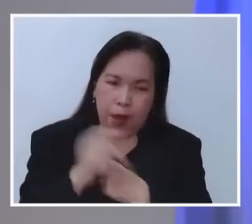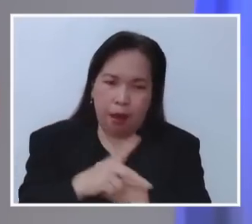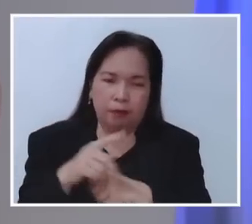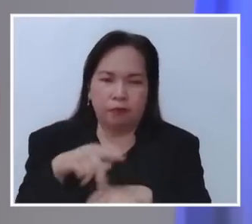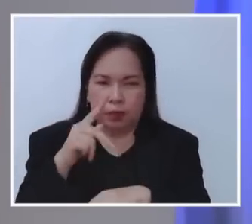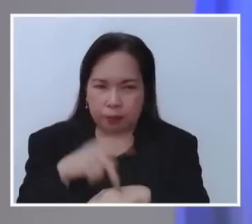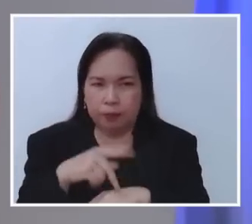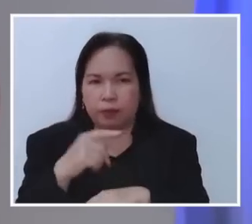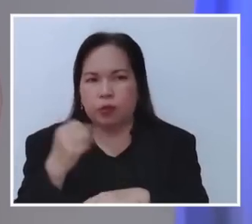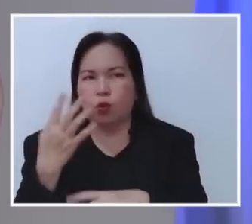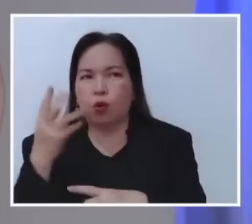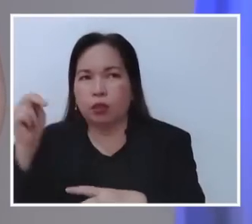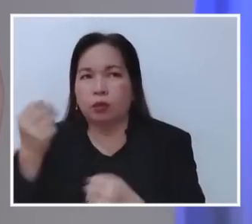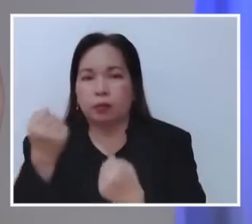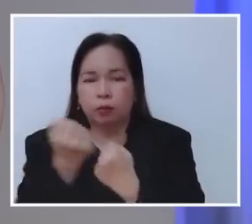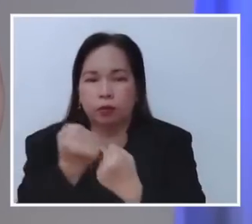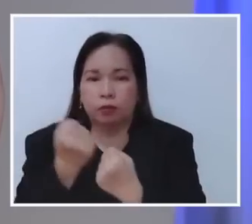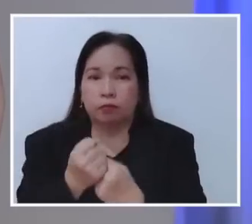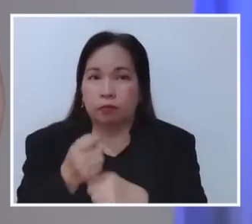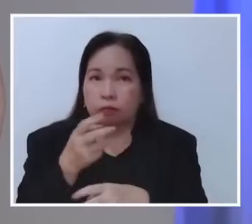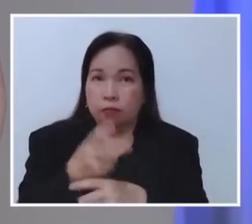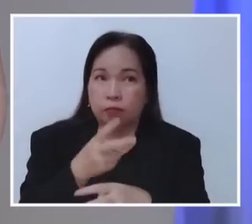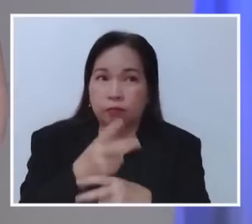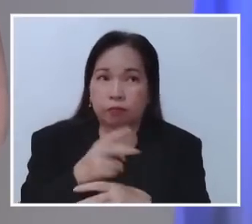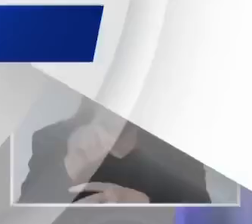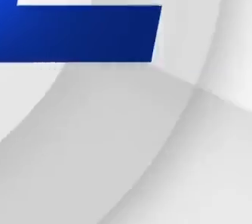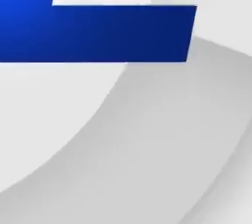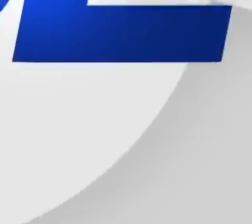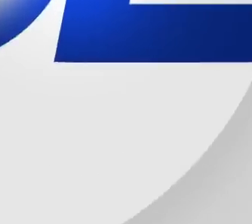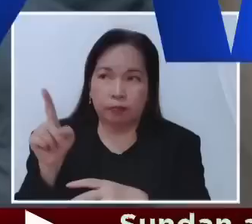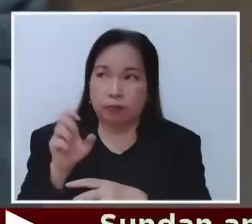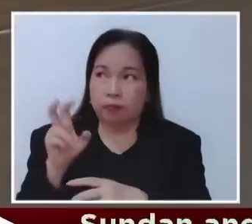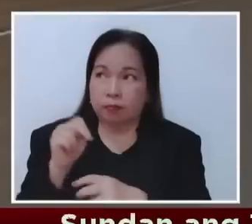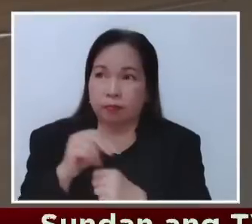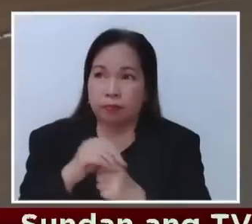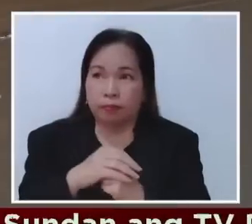bansa. Nagpapatrol, Zen Hernandez.